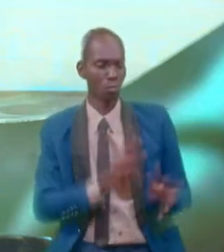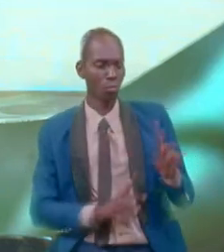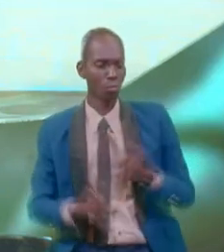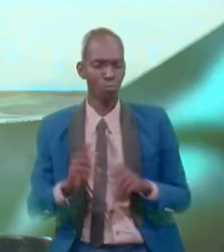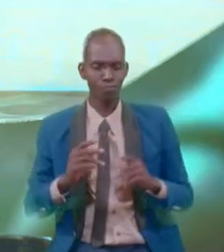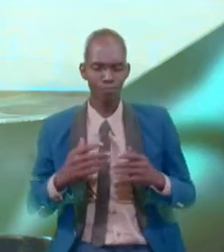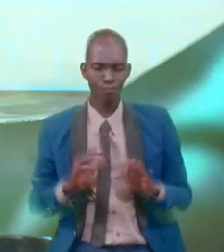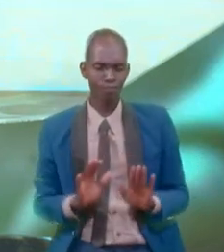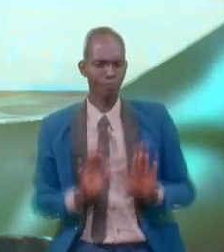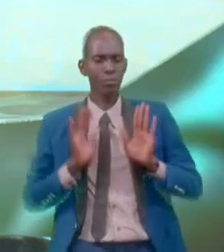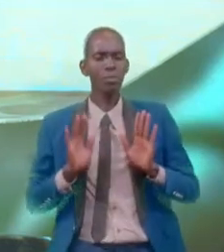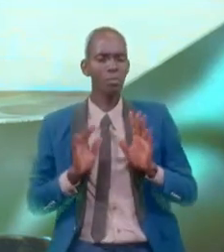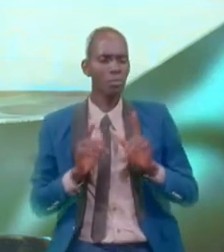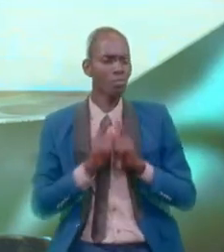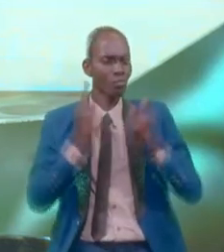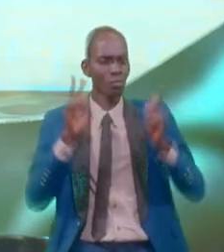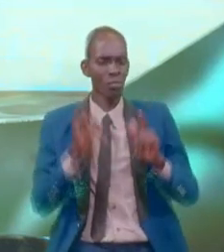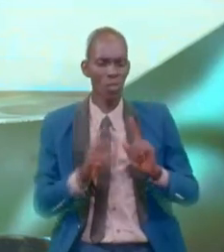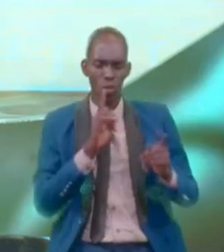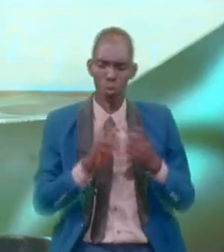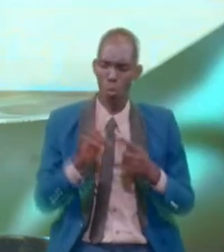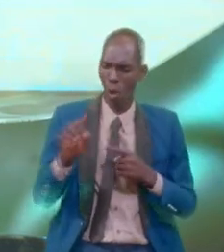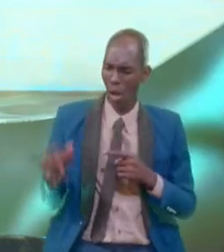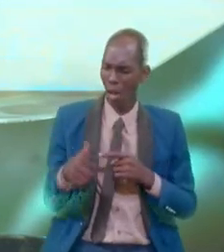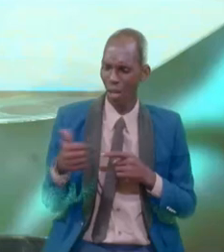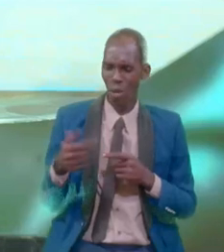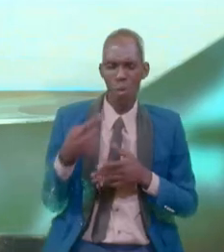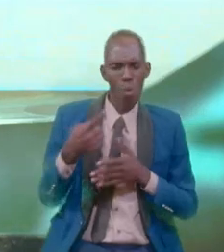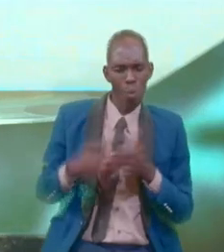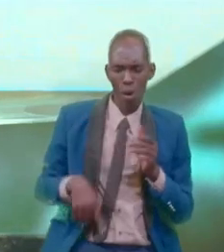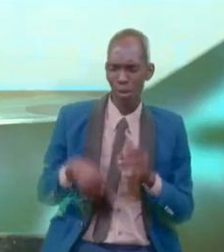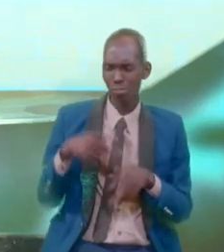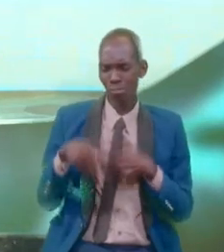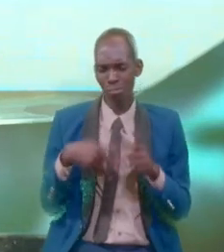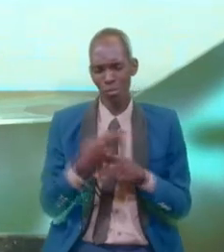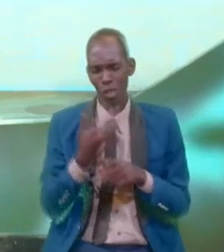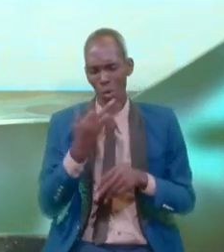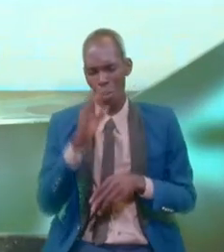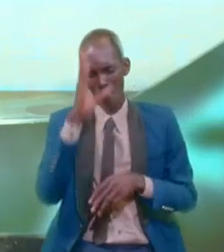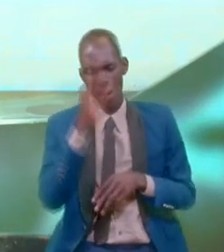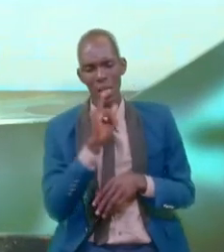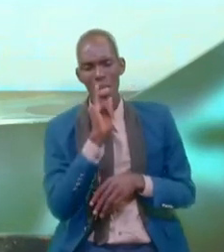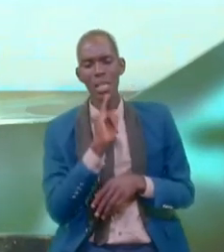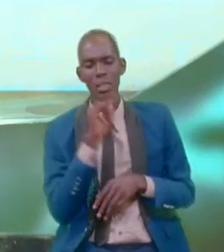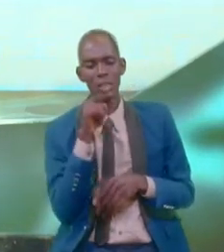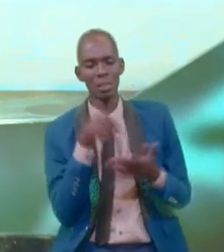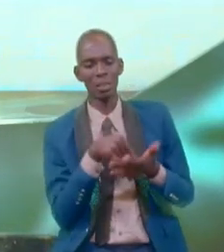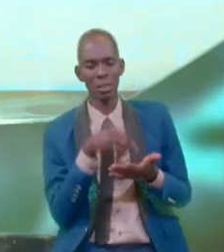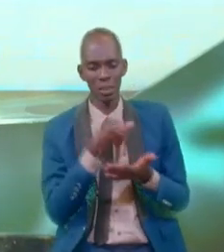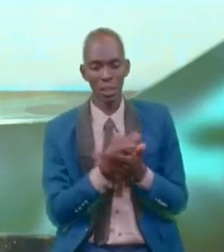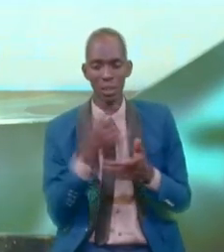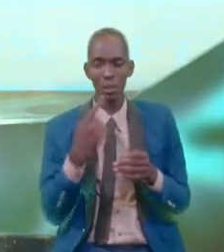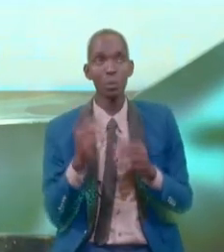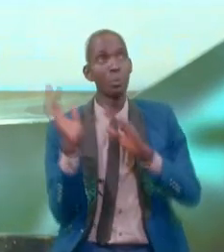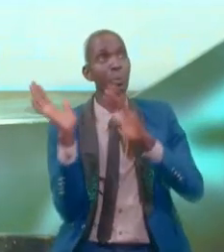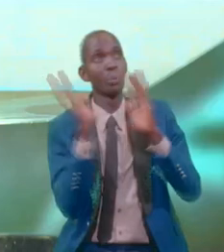Ils furent saisis d'une grande frayeur et ils se dirent les uns aux autres, « Quel est donc celui-ci